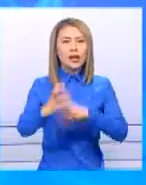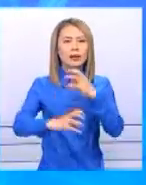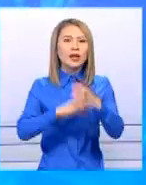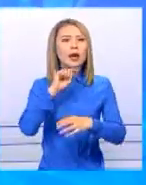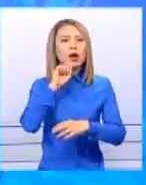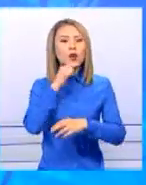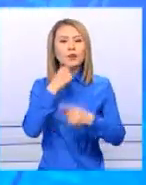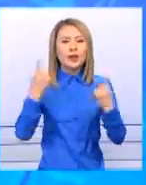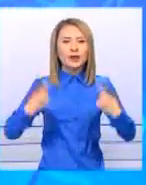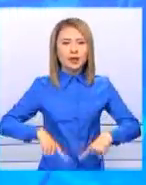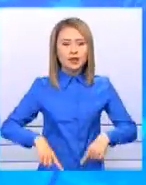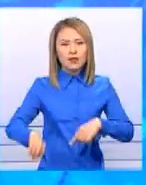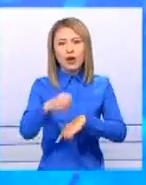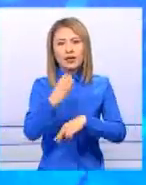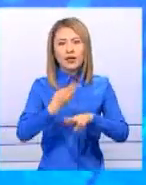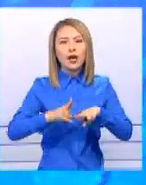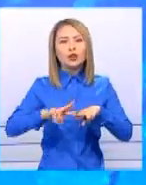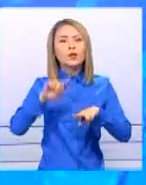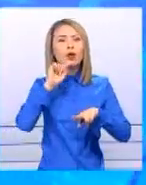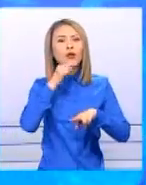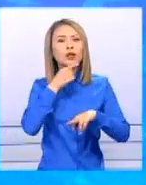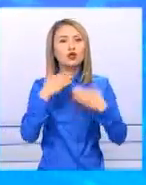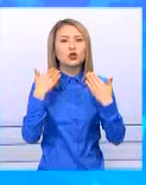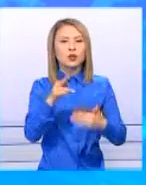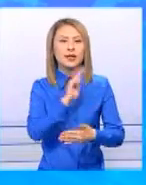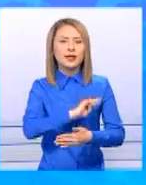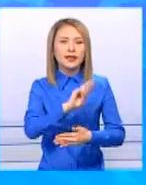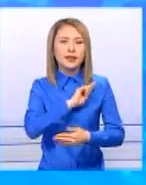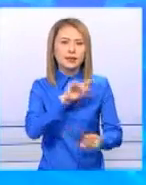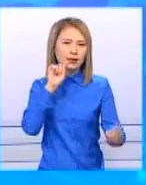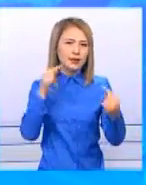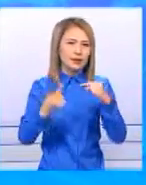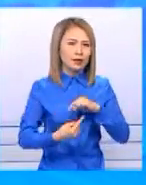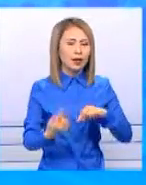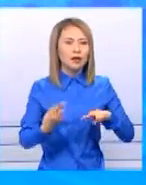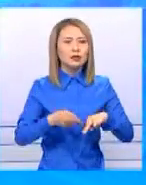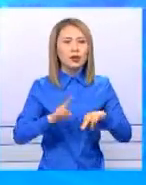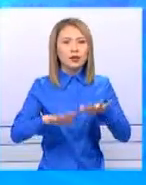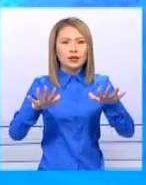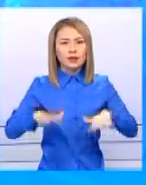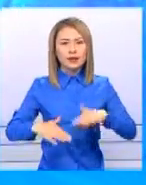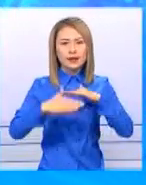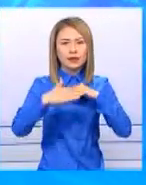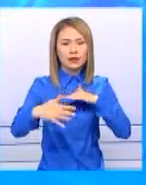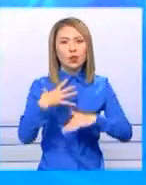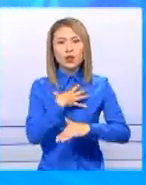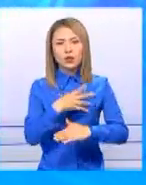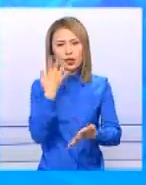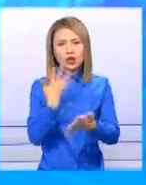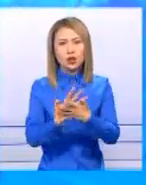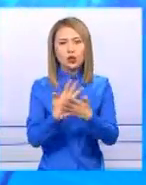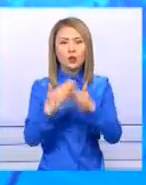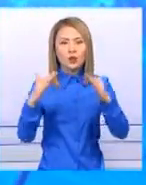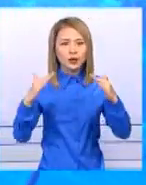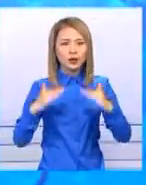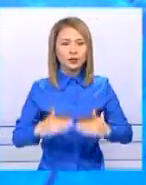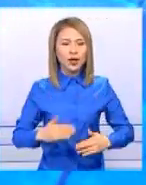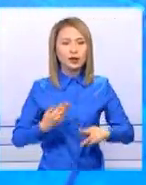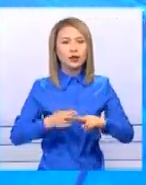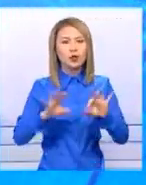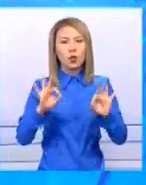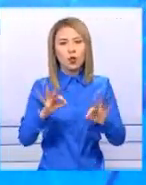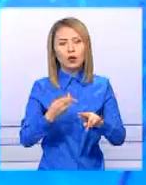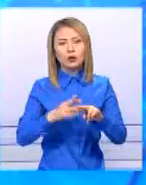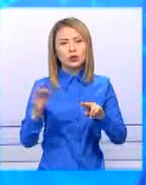Әлемдік экономикалық дағдарыс Евразиялық экономикалық одақтың жұмысына кері әсерін тигізді. Ынтымақтастықтың негізгі көрсеткіштері төмендеді.